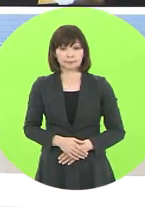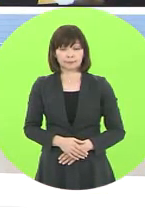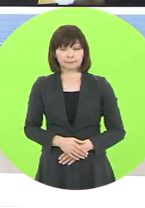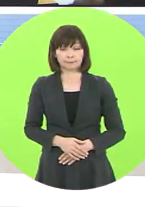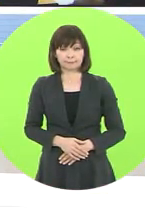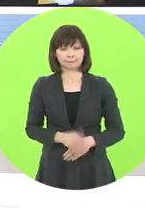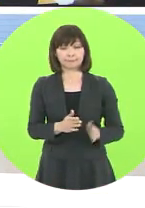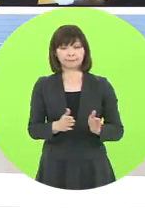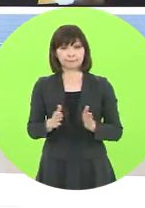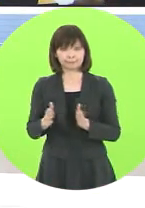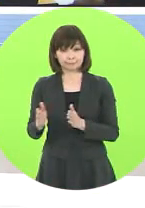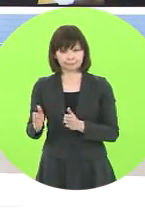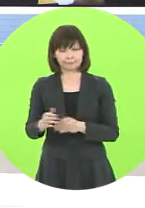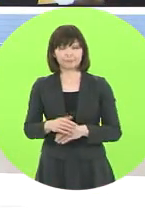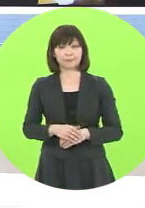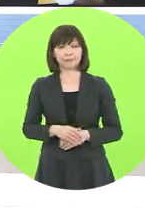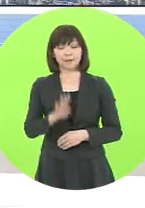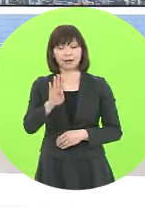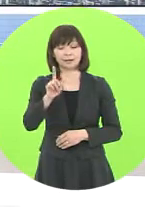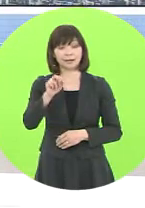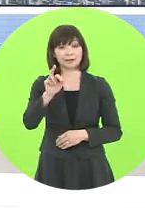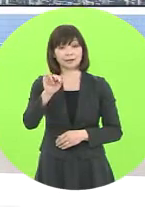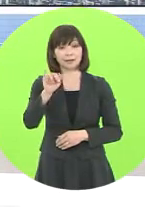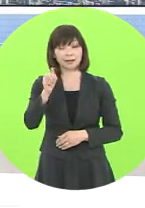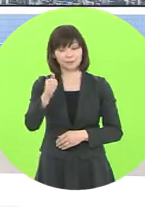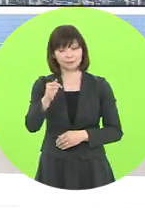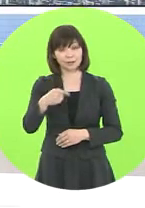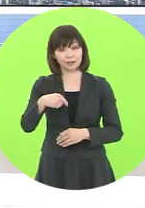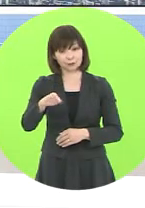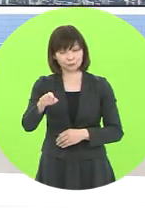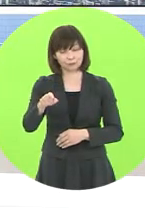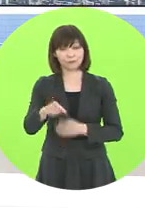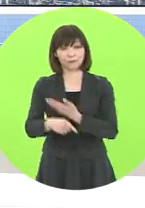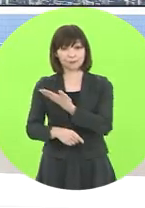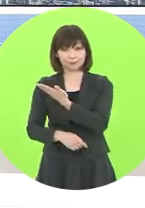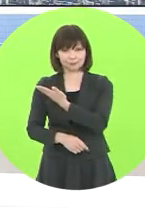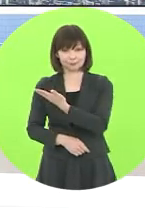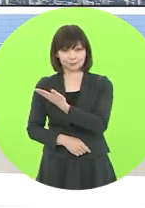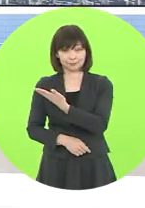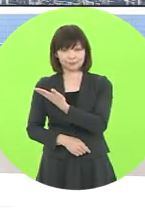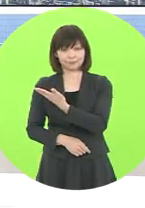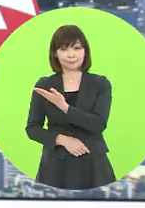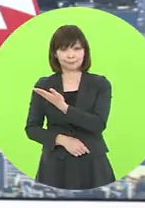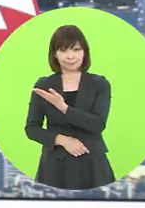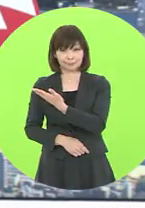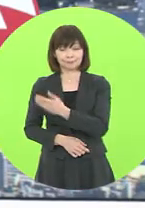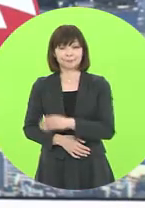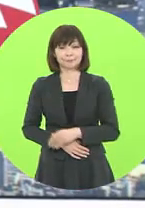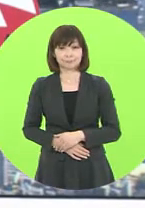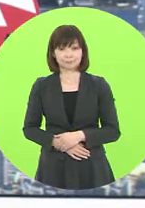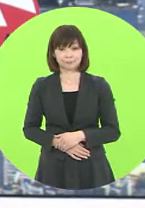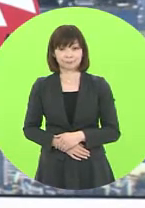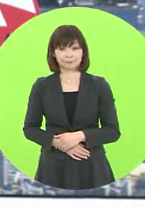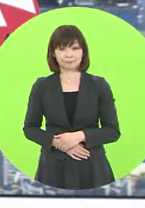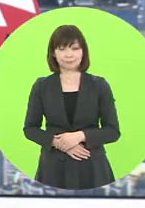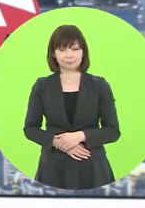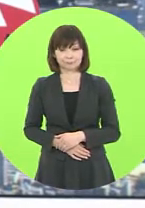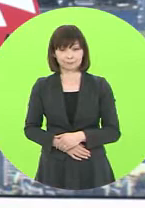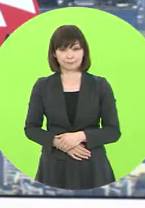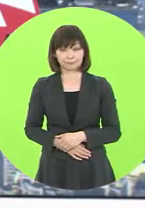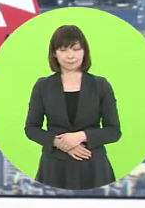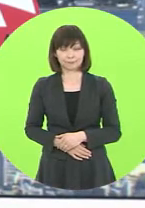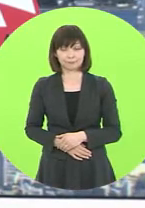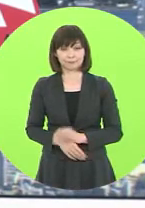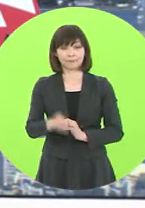さて、それではここで県政くんが行くのコーナーです。こちらは番組独自のアニメキャ